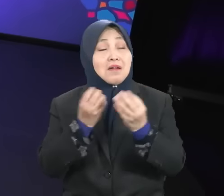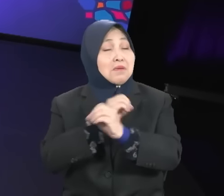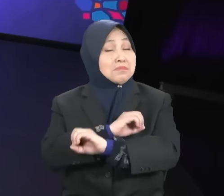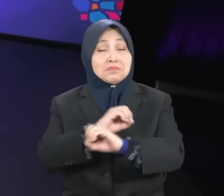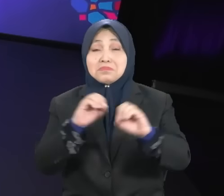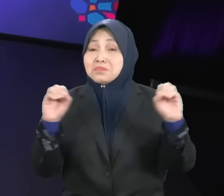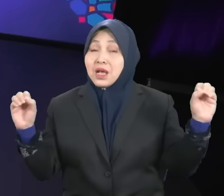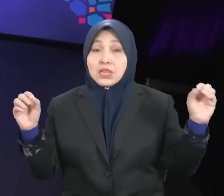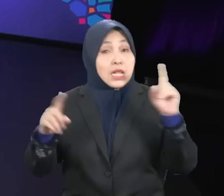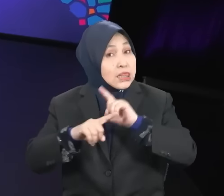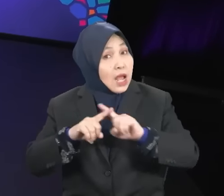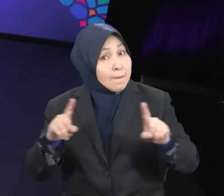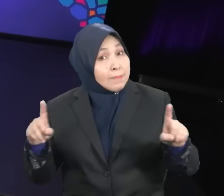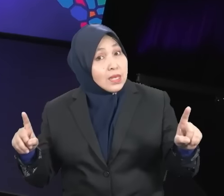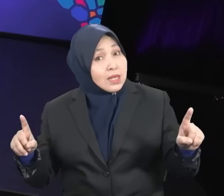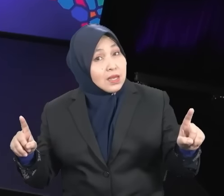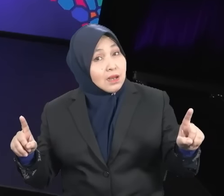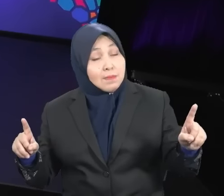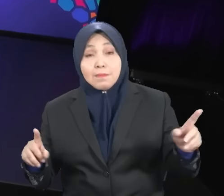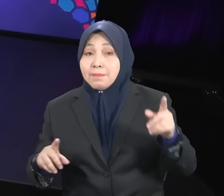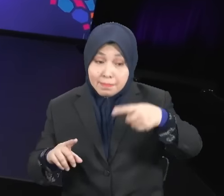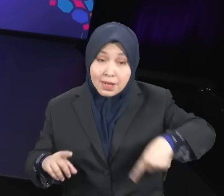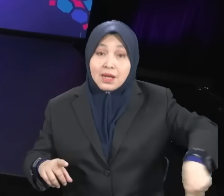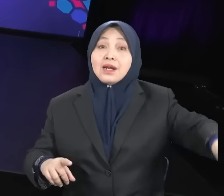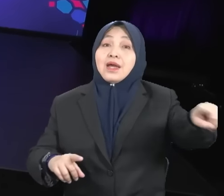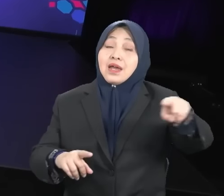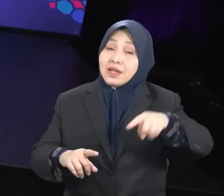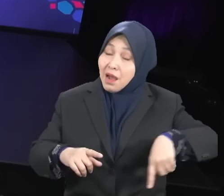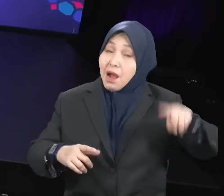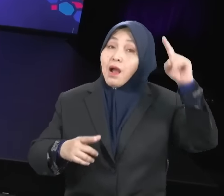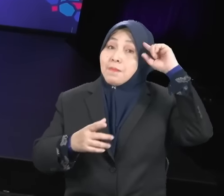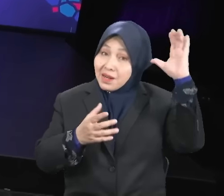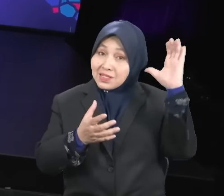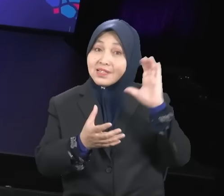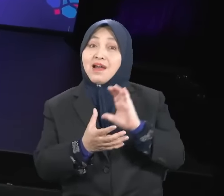tetapi mereka percaya